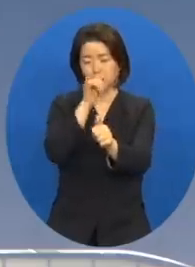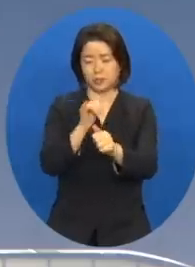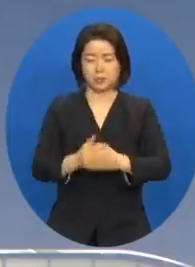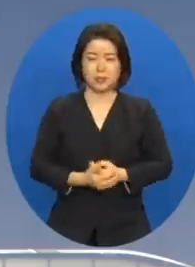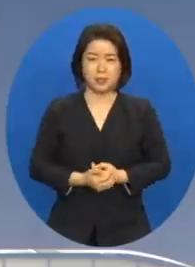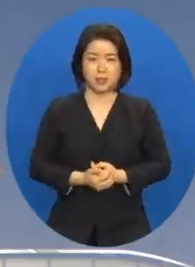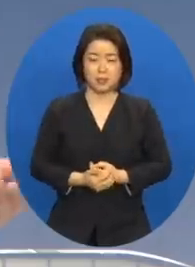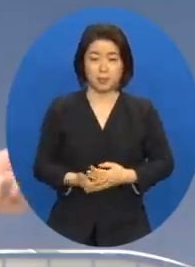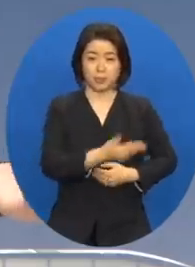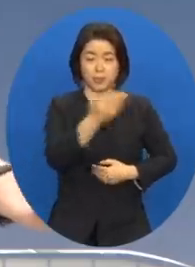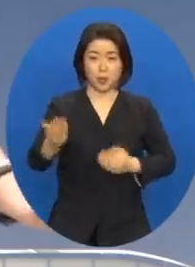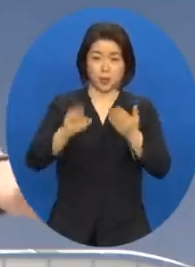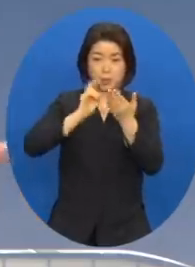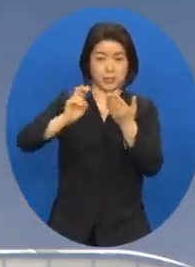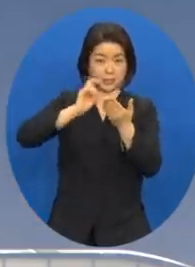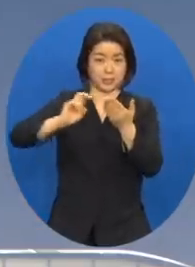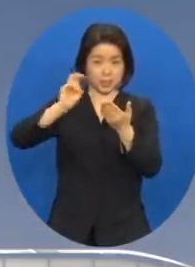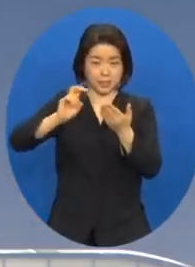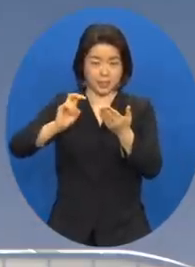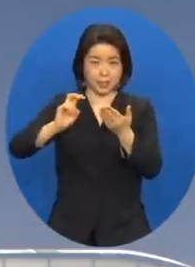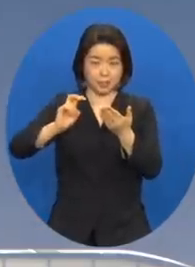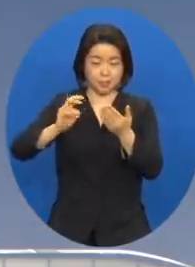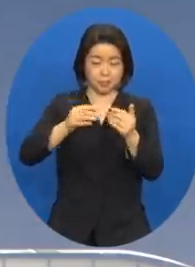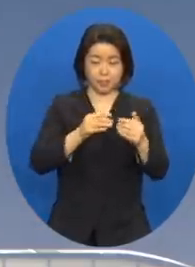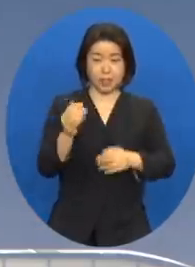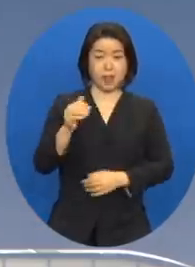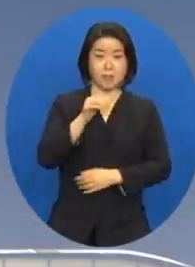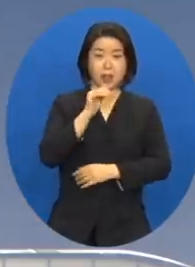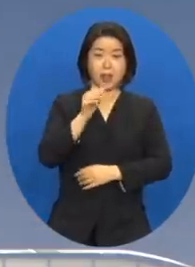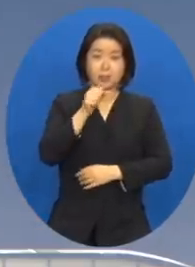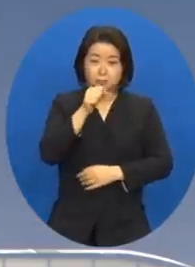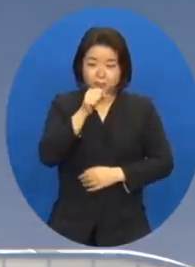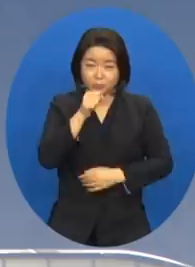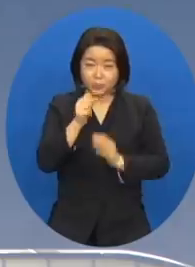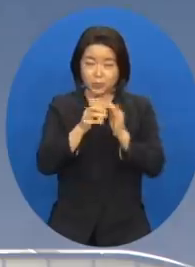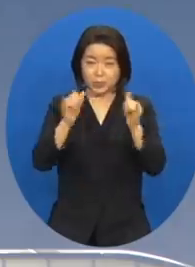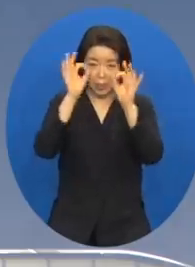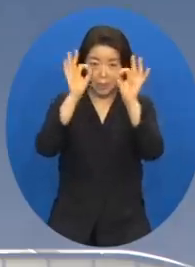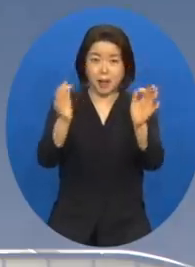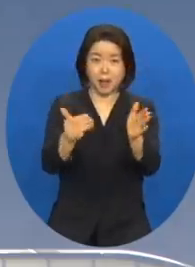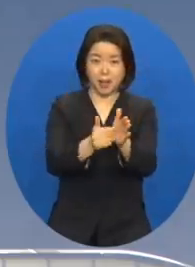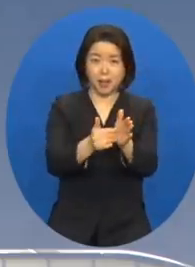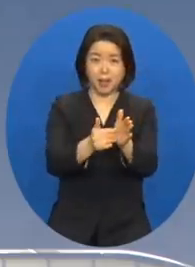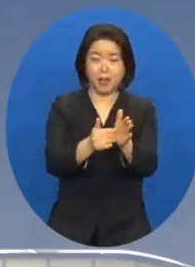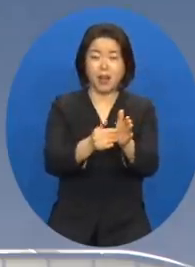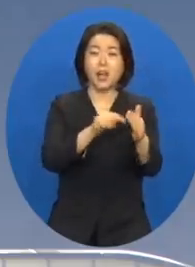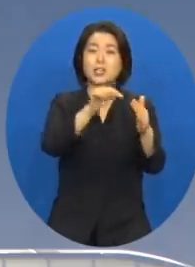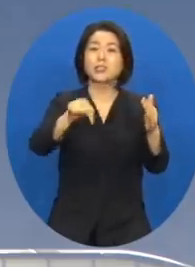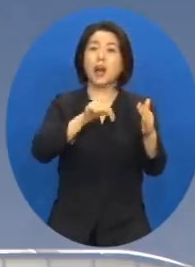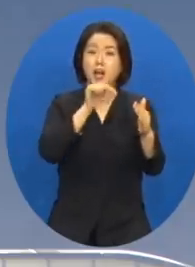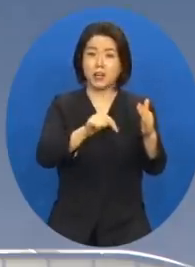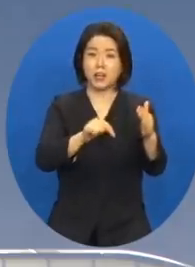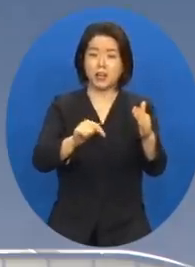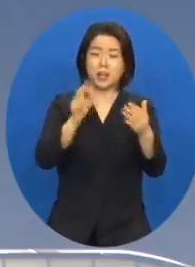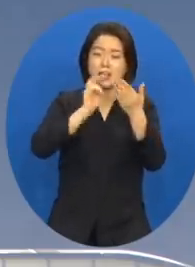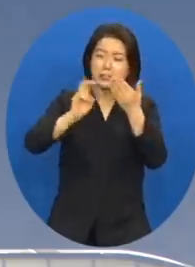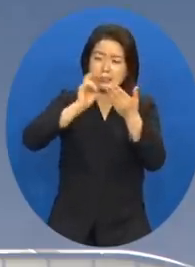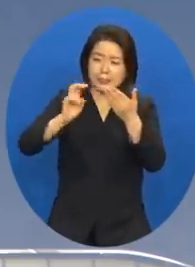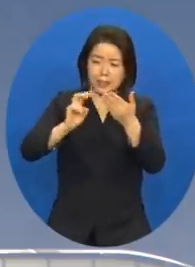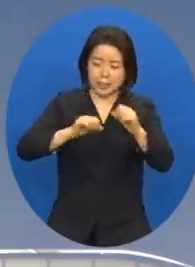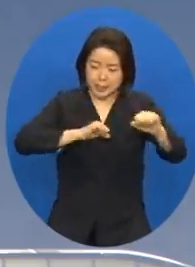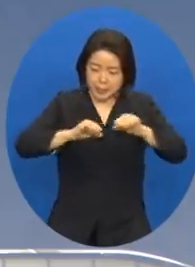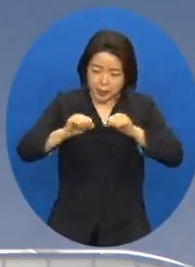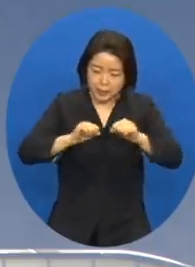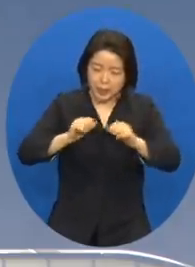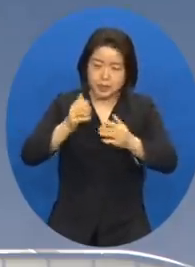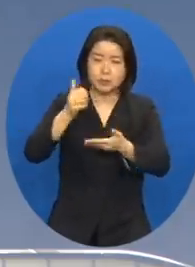여러분 찬양, 오늘 교회 오셔서 찬양을 인도하는 찬양 인도자를 보셨는데 그분 안에 찬양하도록 역사하시는